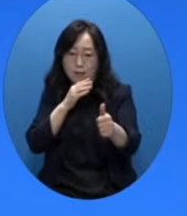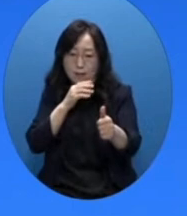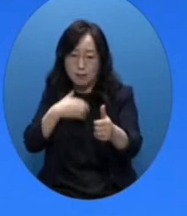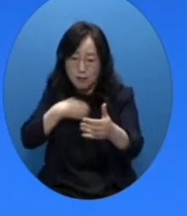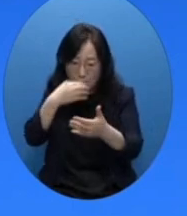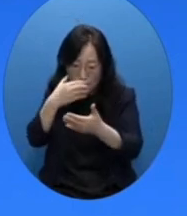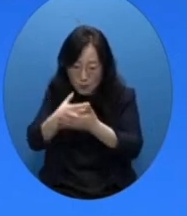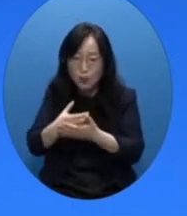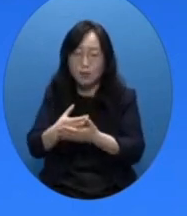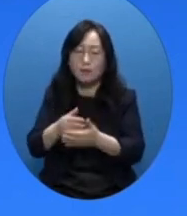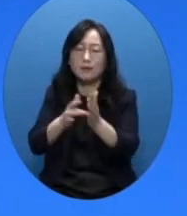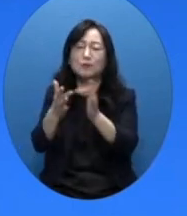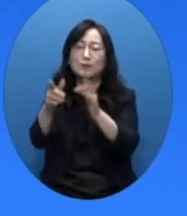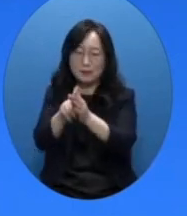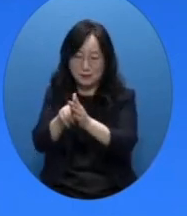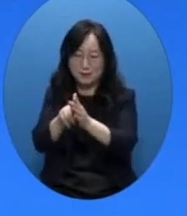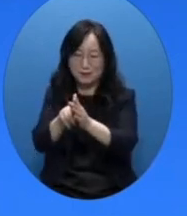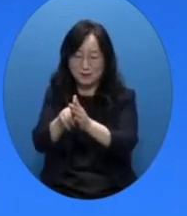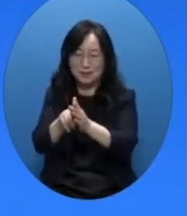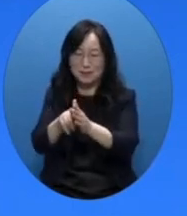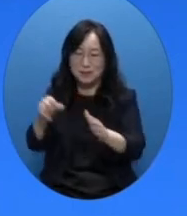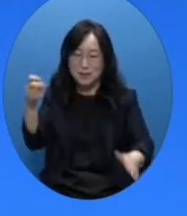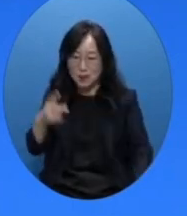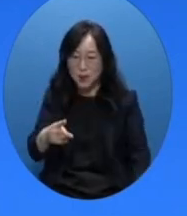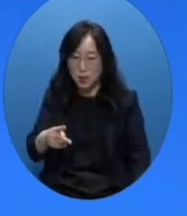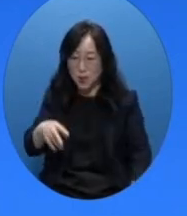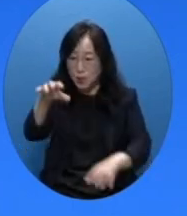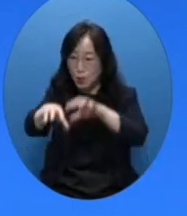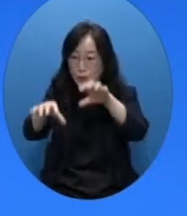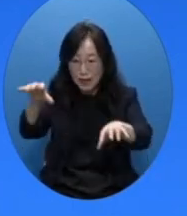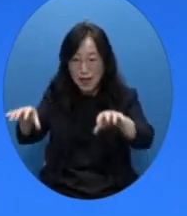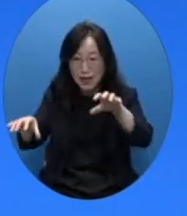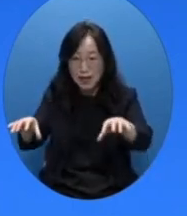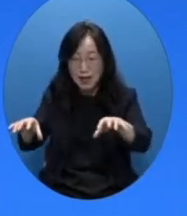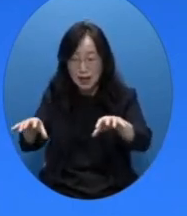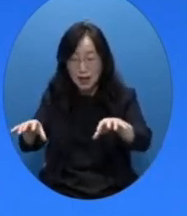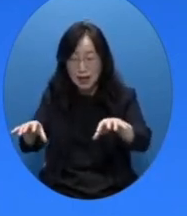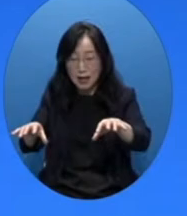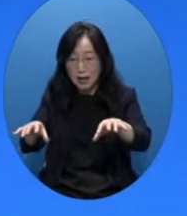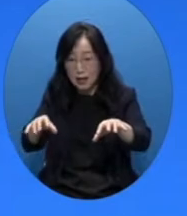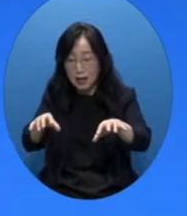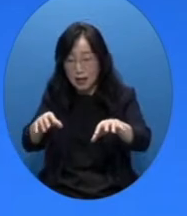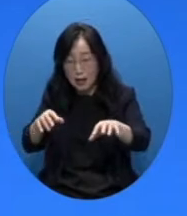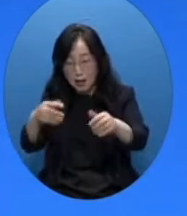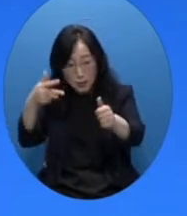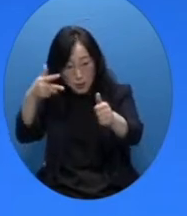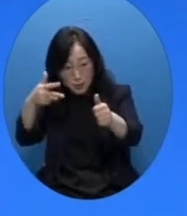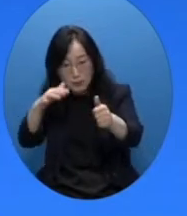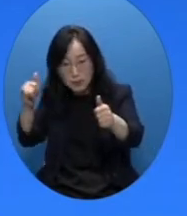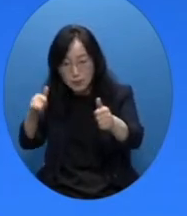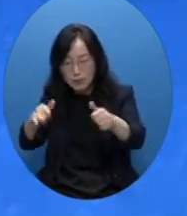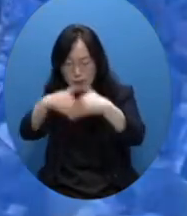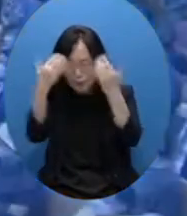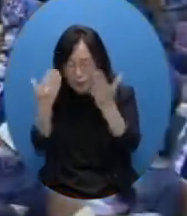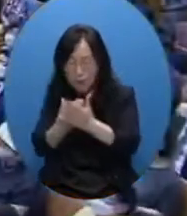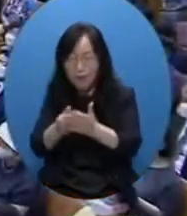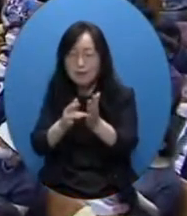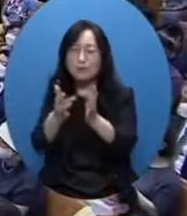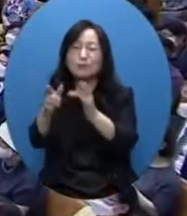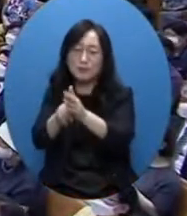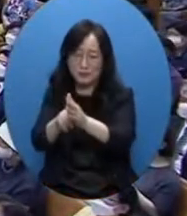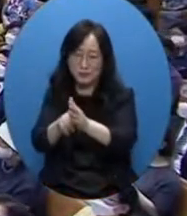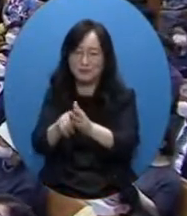감동받아서 예수를 믿게 되고 그 마을에서 그것을 지켜보던 많은 사람들이 예수를 믿게 되었습니다. 할렐루야.